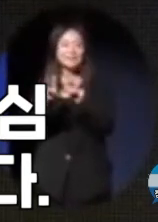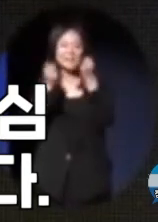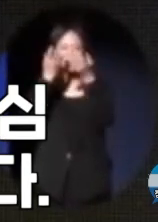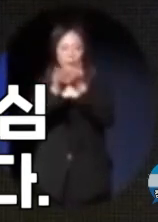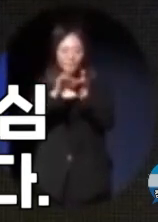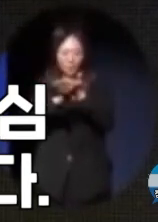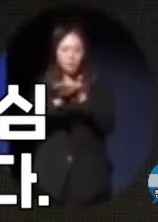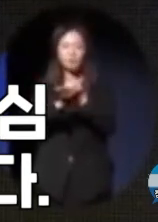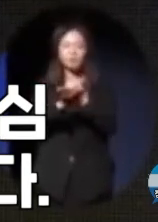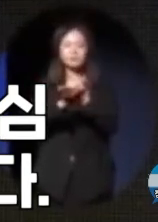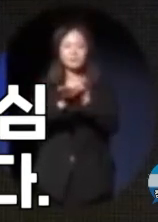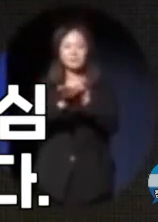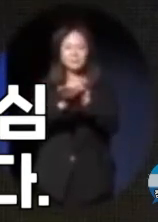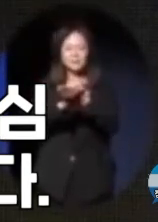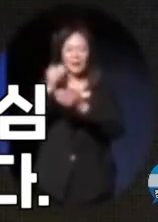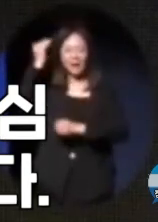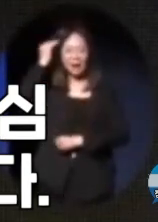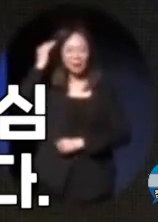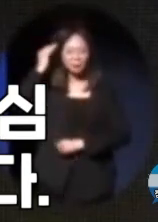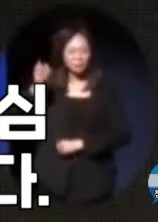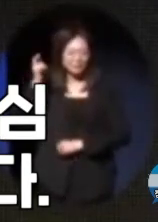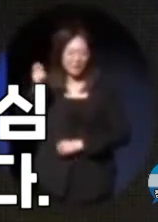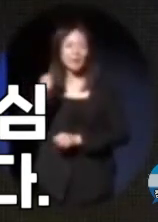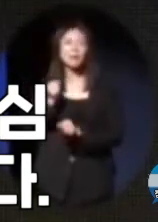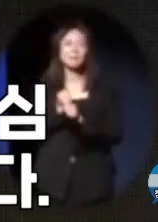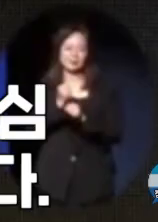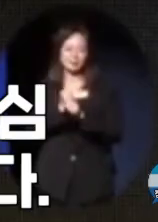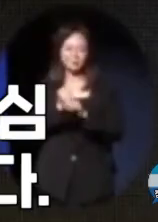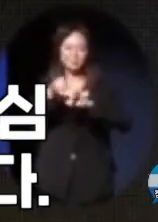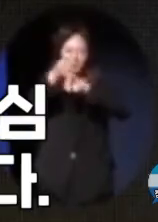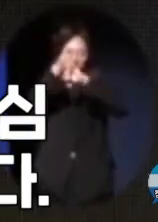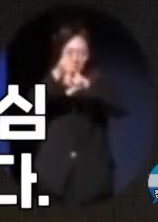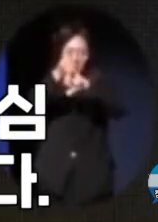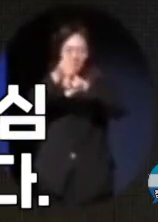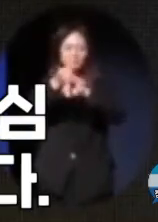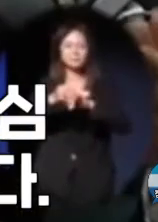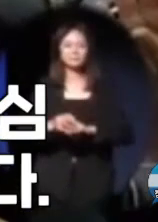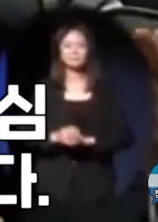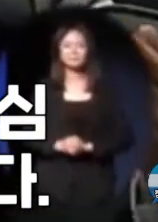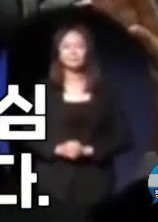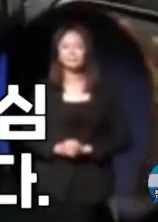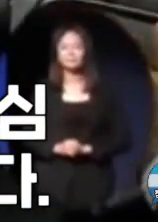중심, 강한 대한민국의 혁신을 꼭 이끌어 가겠습니다, 여러분.